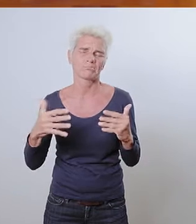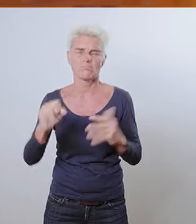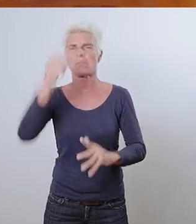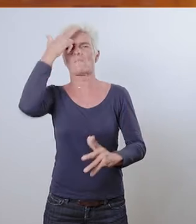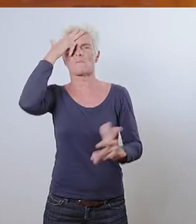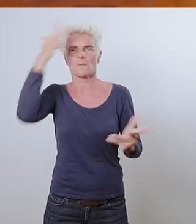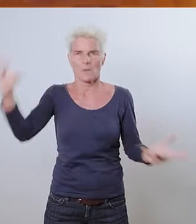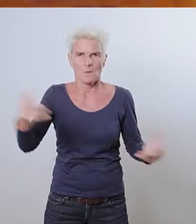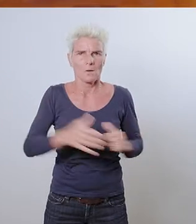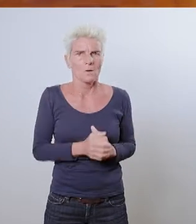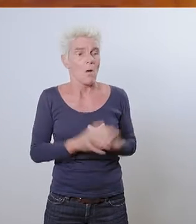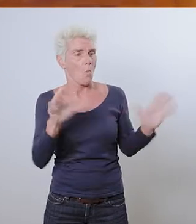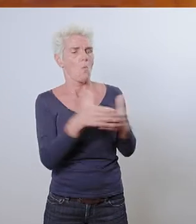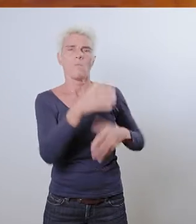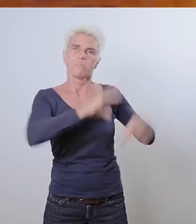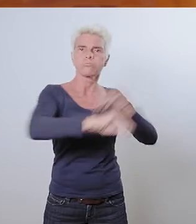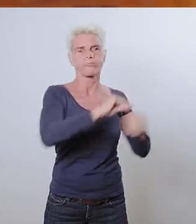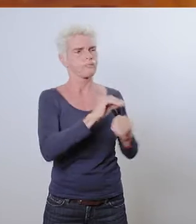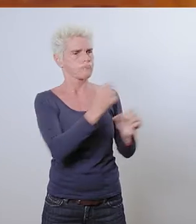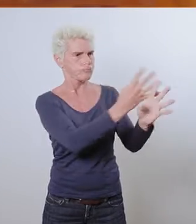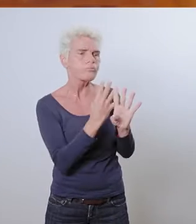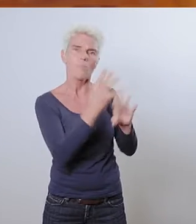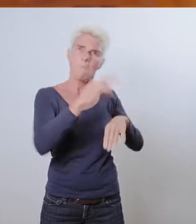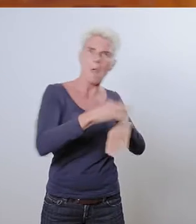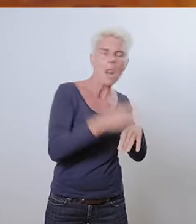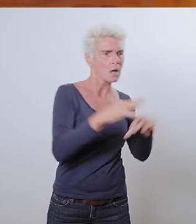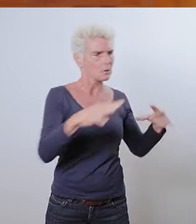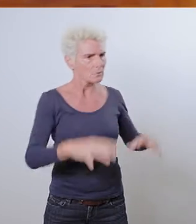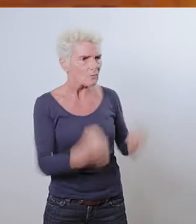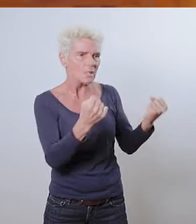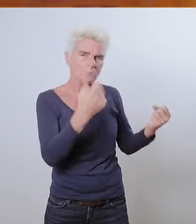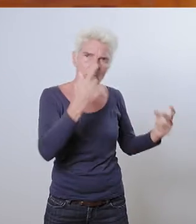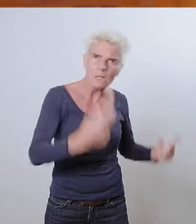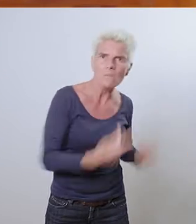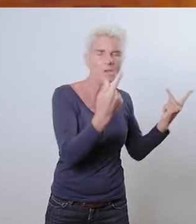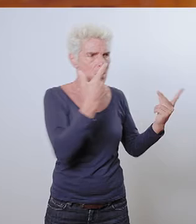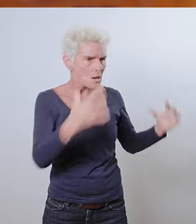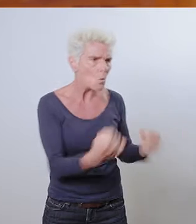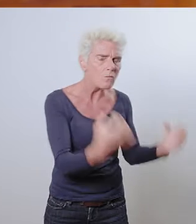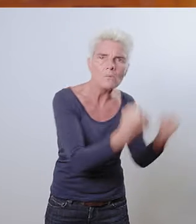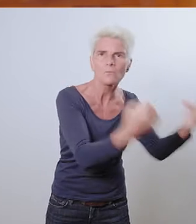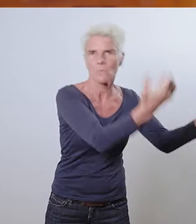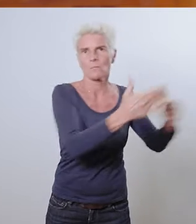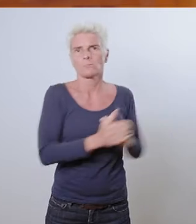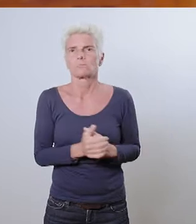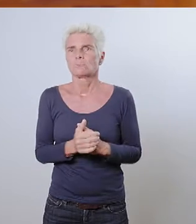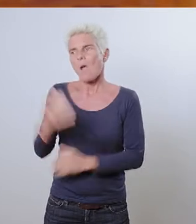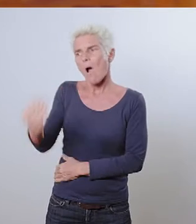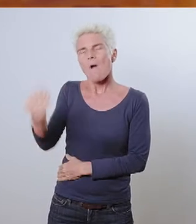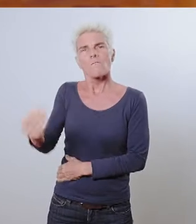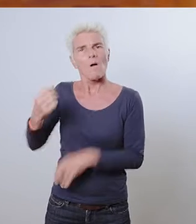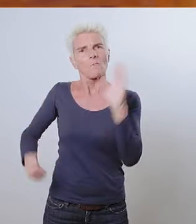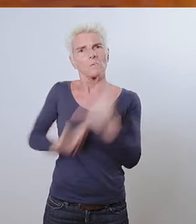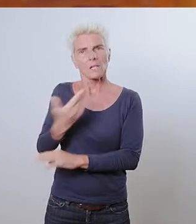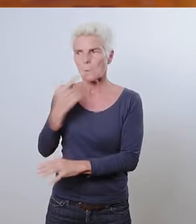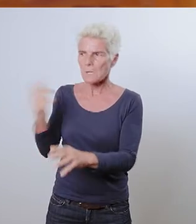le soignant sont restés mobilisés au service des malades et des familles pour sauver des vies nos enfants